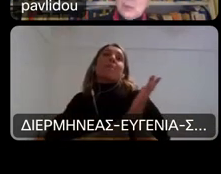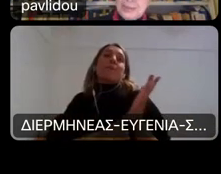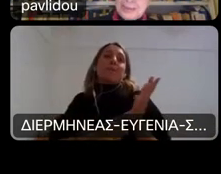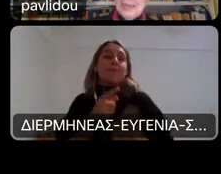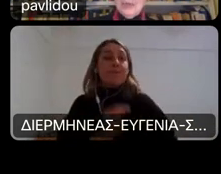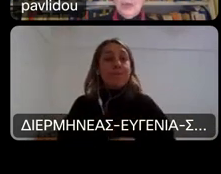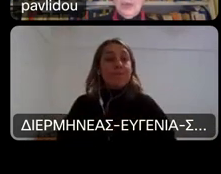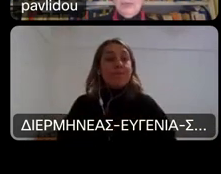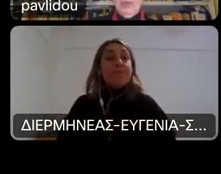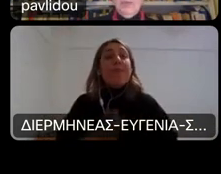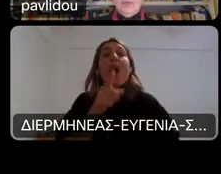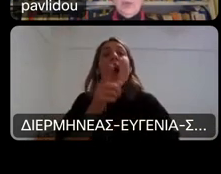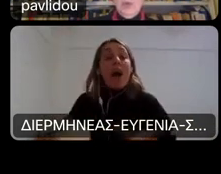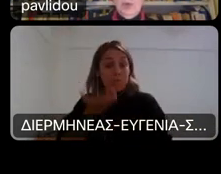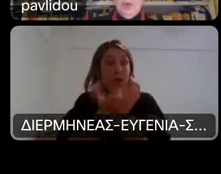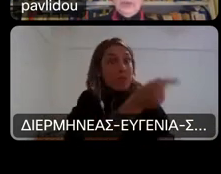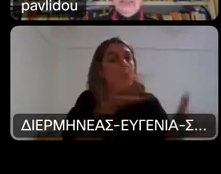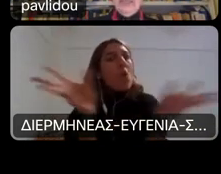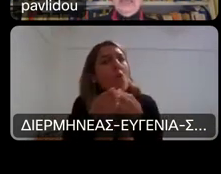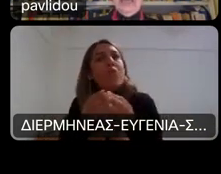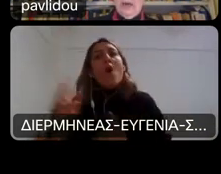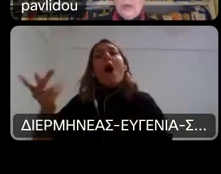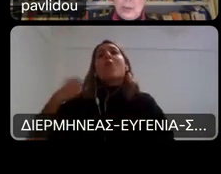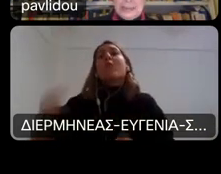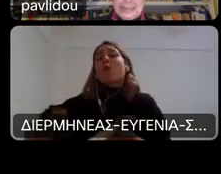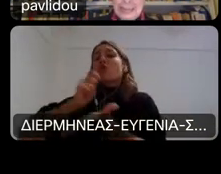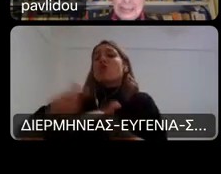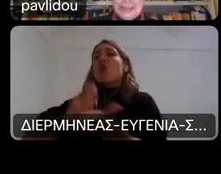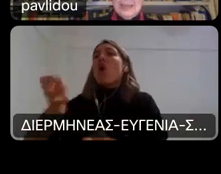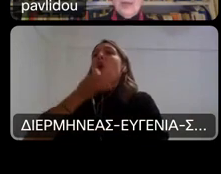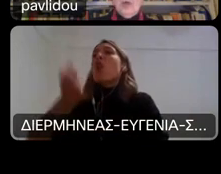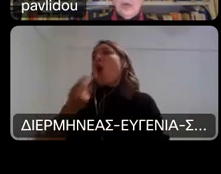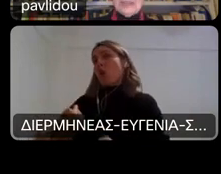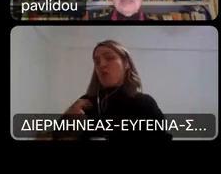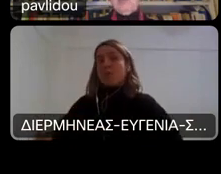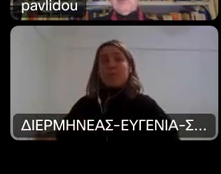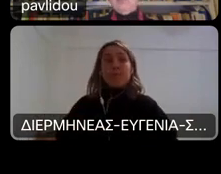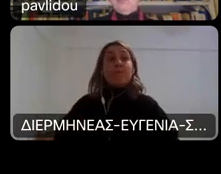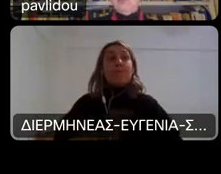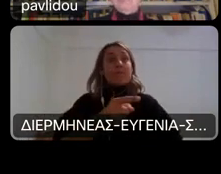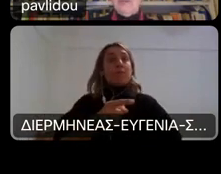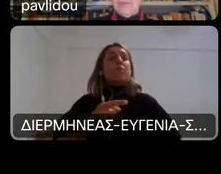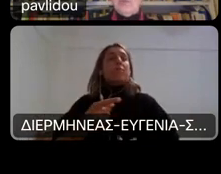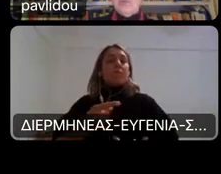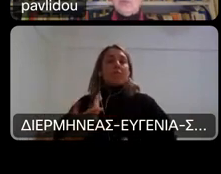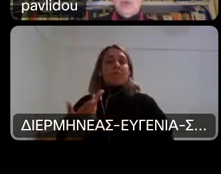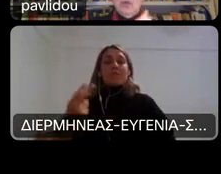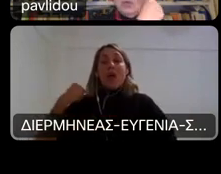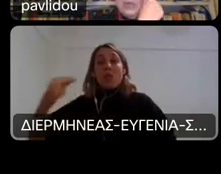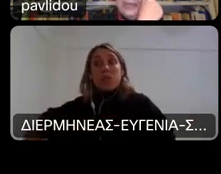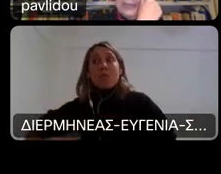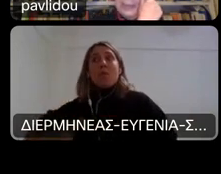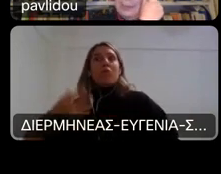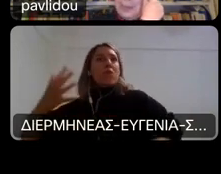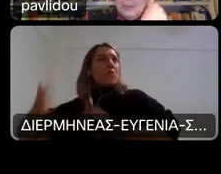πρώτα αρχικά στο γραπτό δημόσιο λόγο. Οι νεότερες εξελίξεις, χωρίς να υποτιμούν τον γραπτό δημόσιο